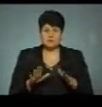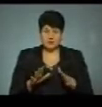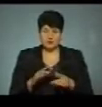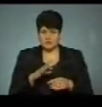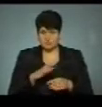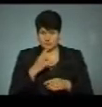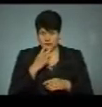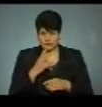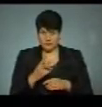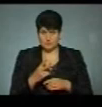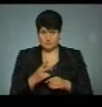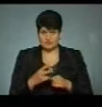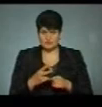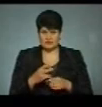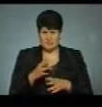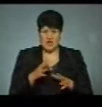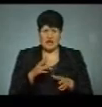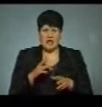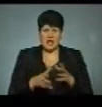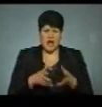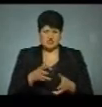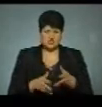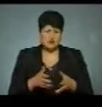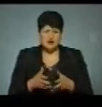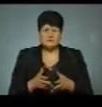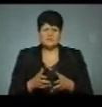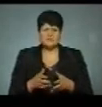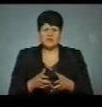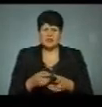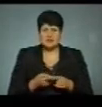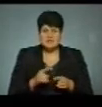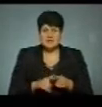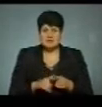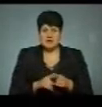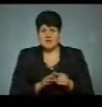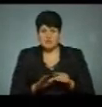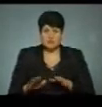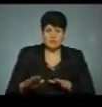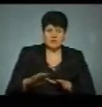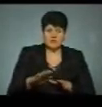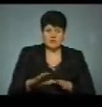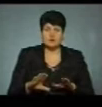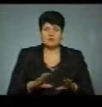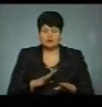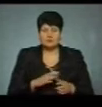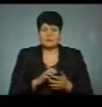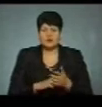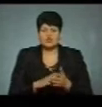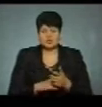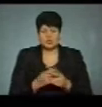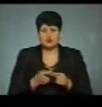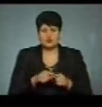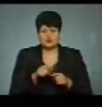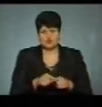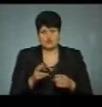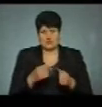зафіксували таку снігову кашу. Власне, із заносу цього автомобіля і попередньо став причиною цієї дорожньо-транспортної